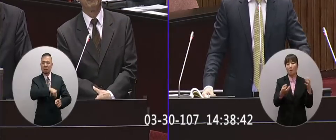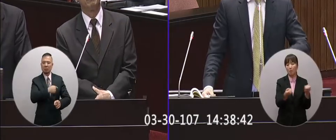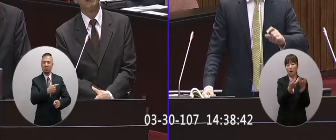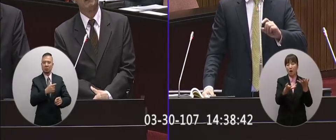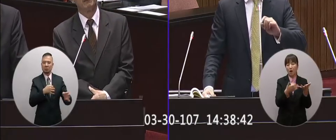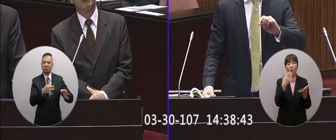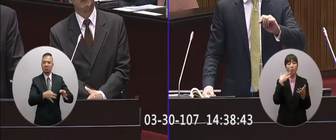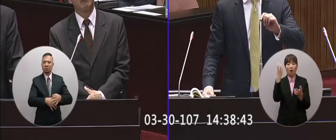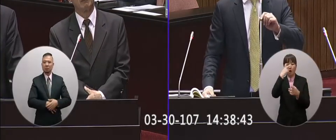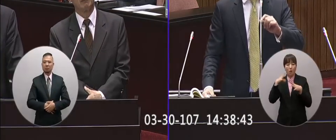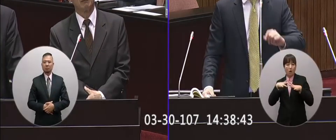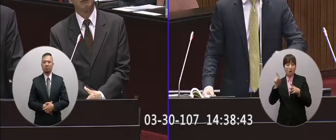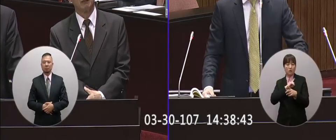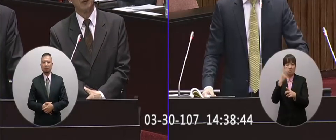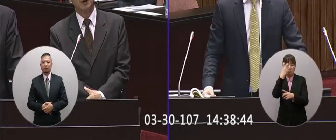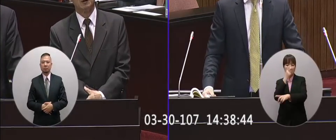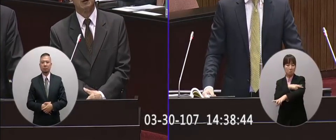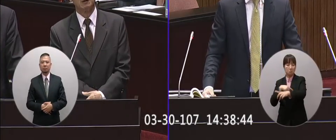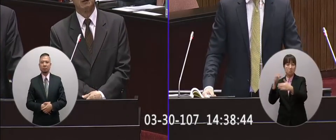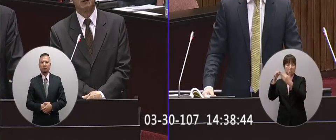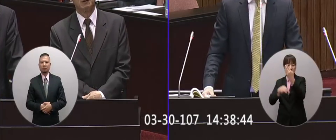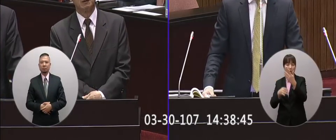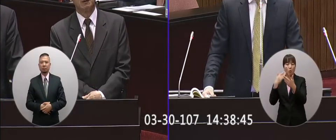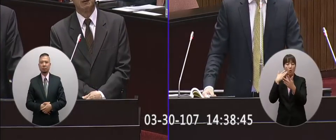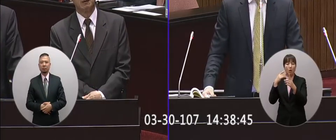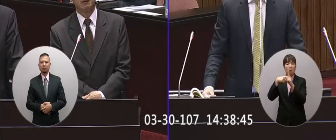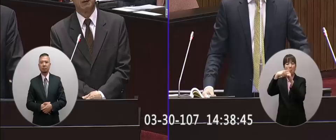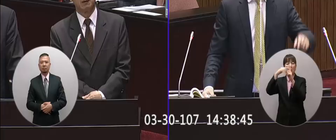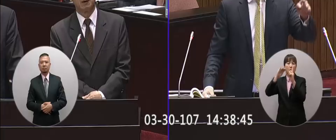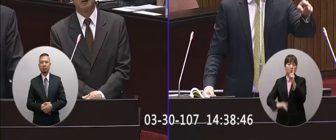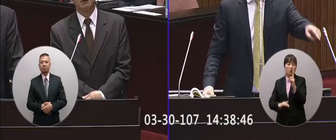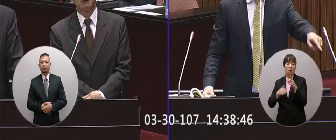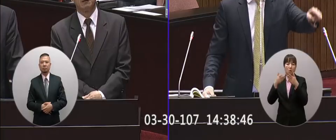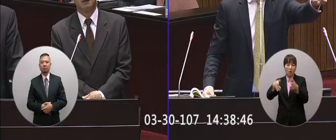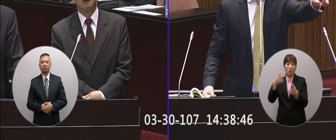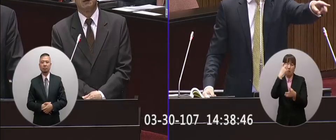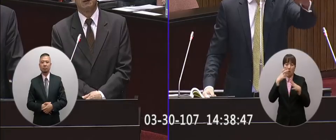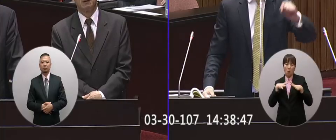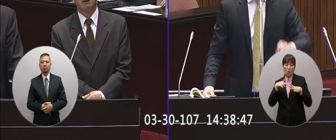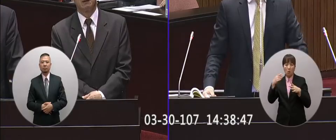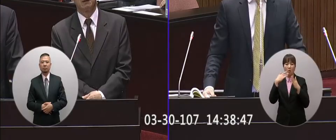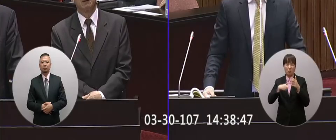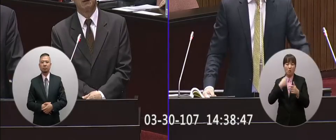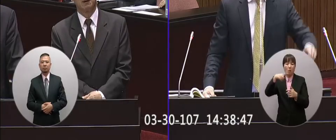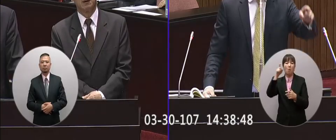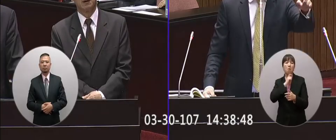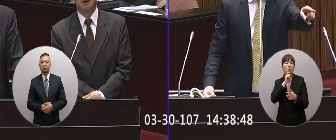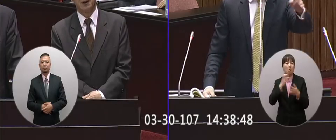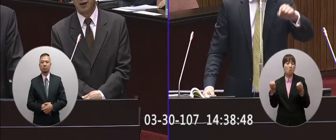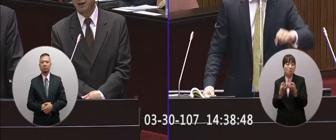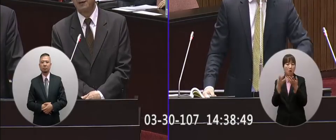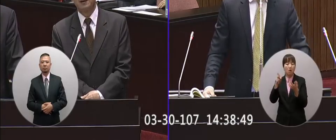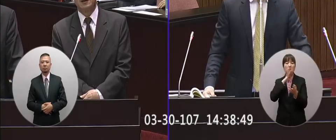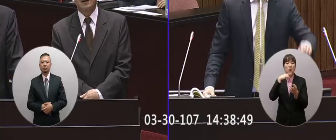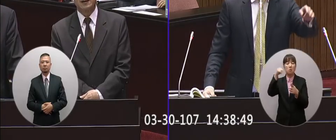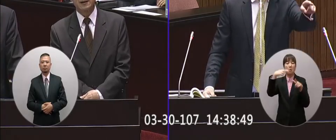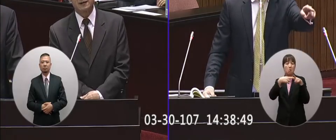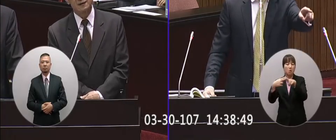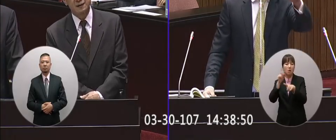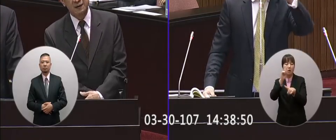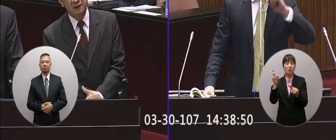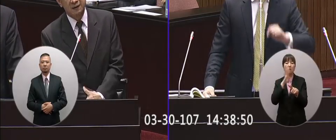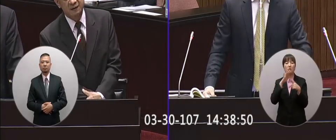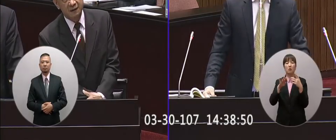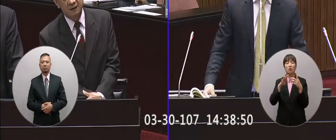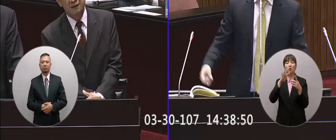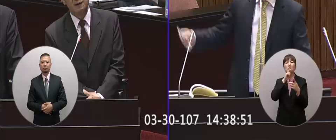你如果把检察官的监督淘汰标准压低到说，这个检察官要去性交易，要去中介人家媒